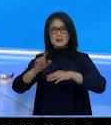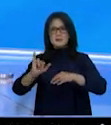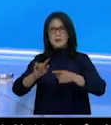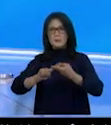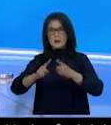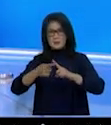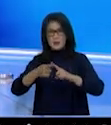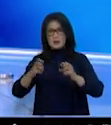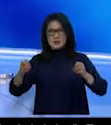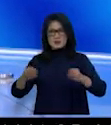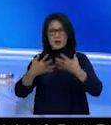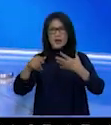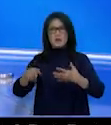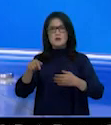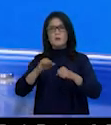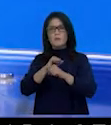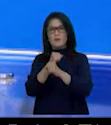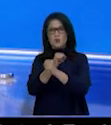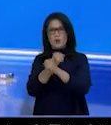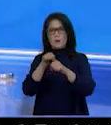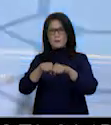patah tulang dan dirawat di rumah sakit.